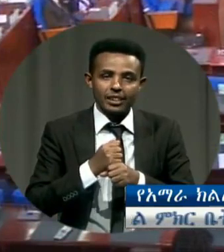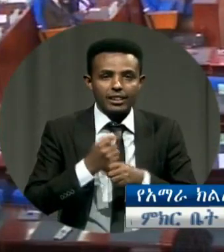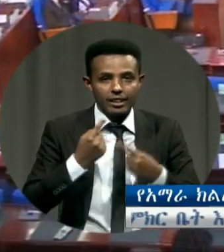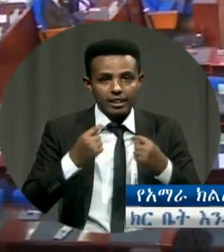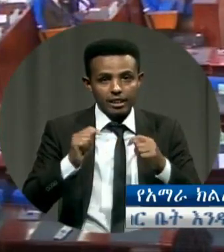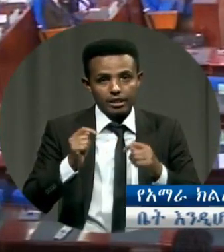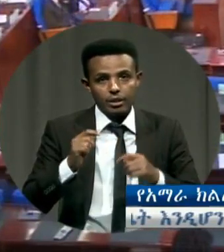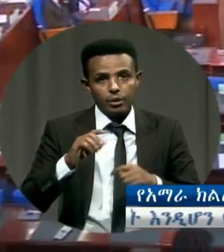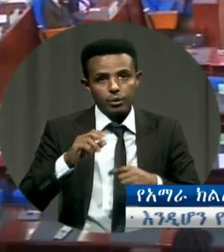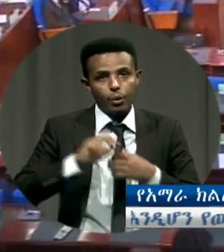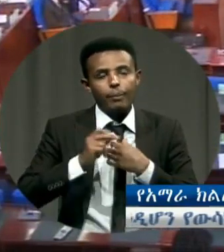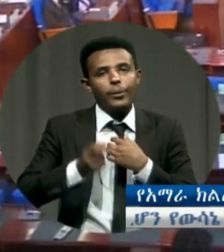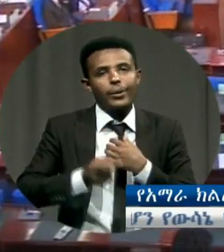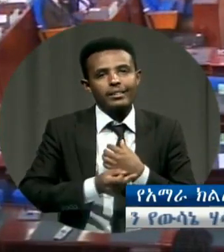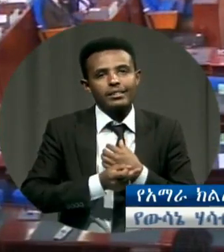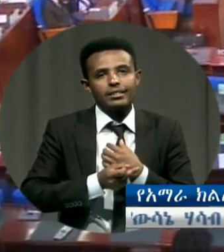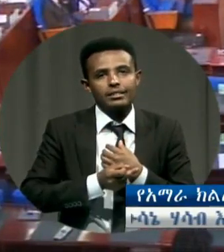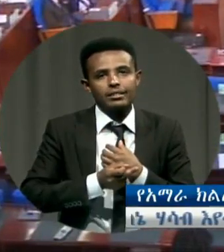ኮርፖሬት